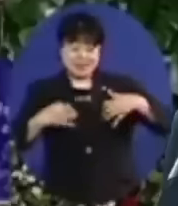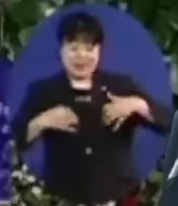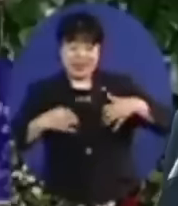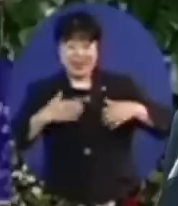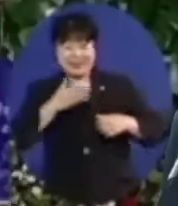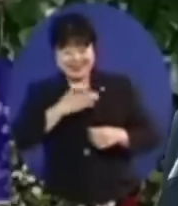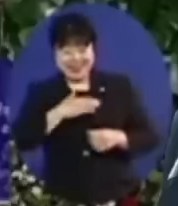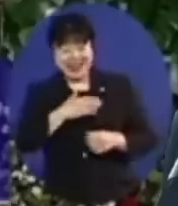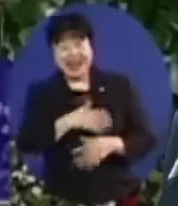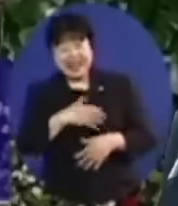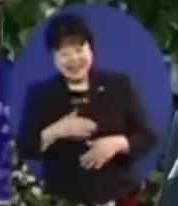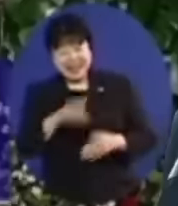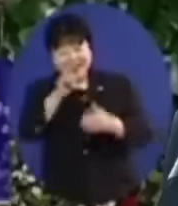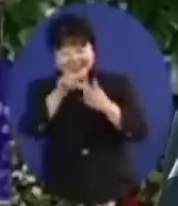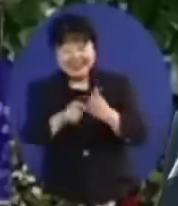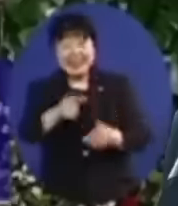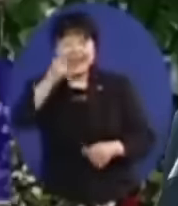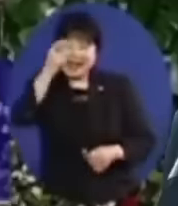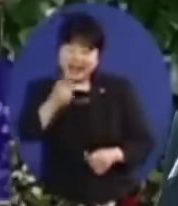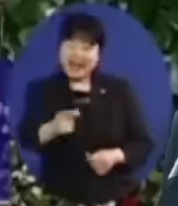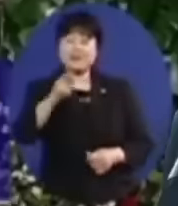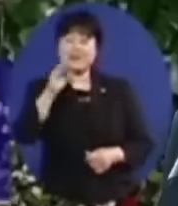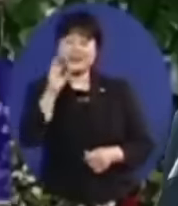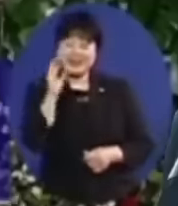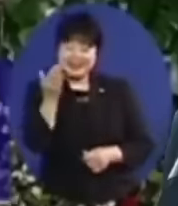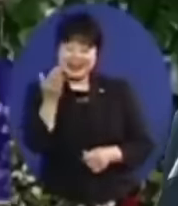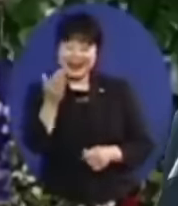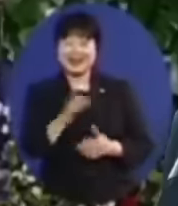내가 약한 그때에 강함이라.